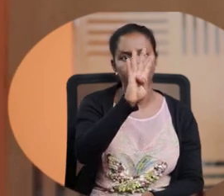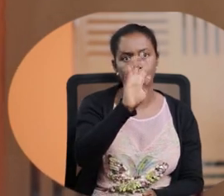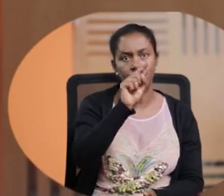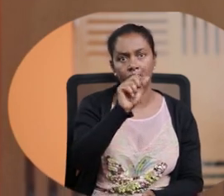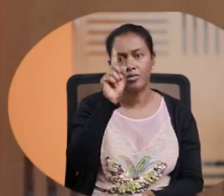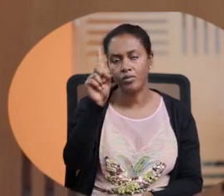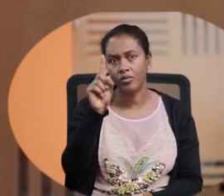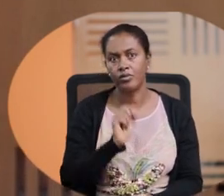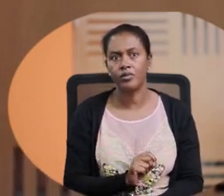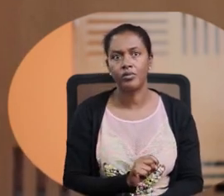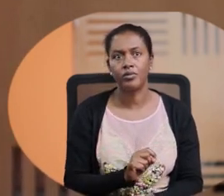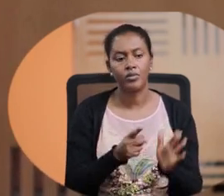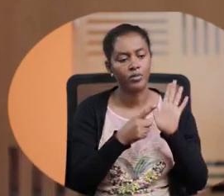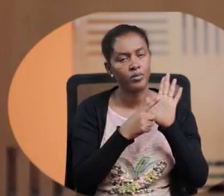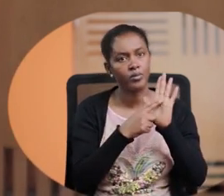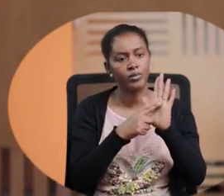afur tuqaa tokko